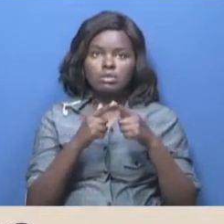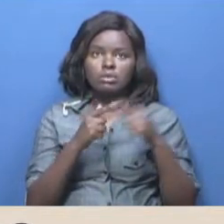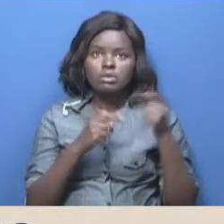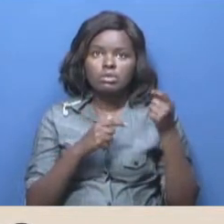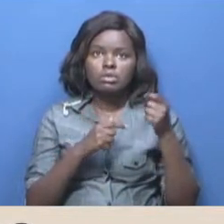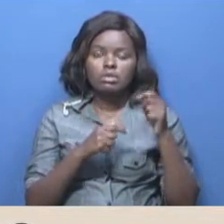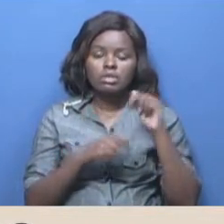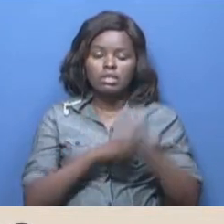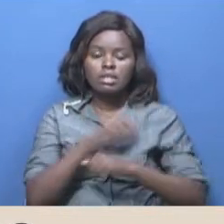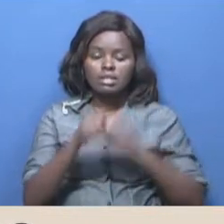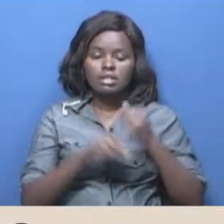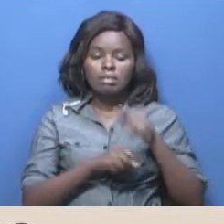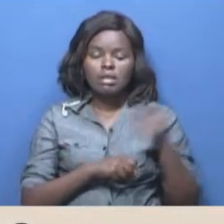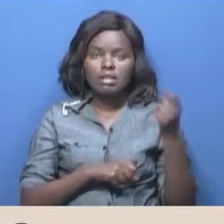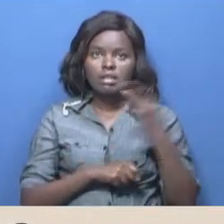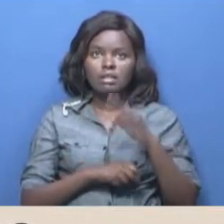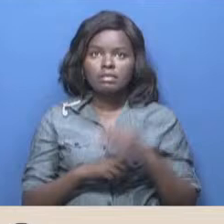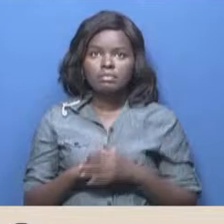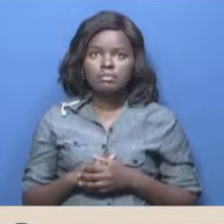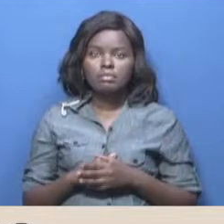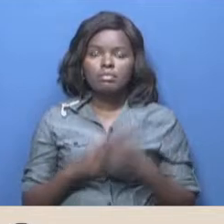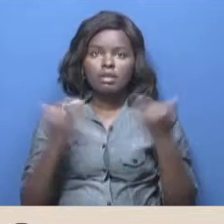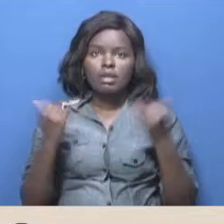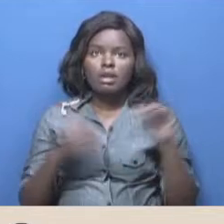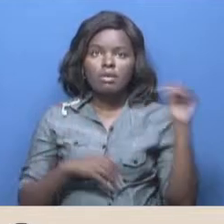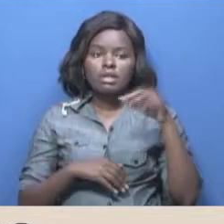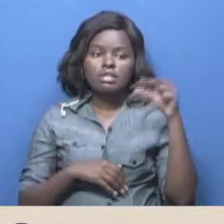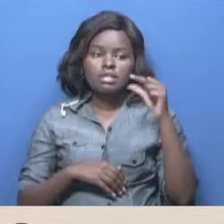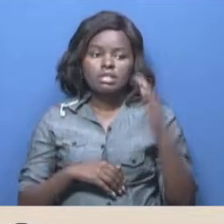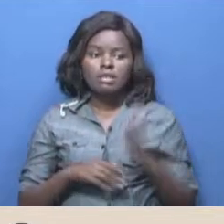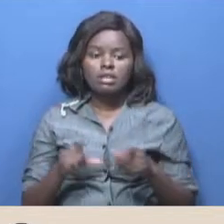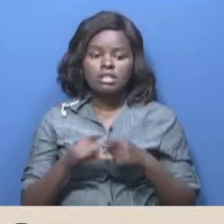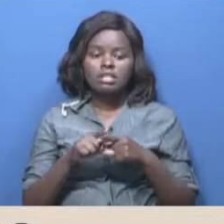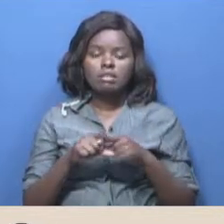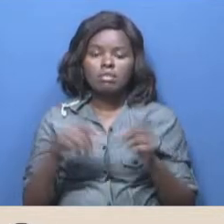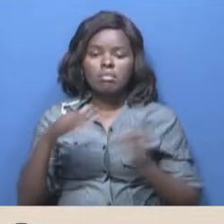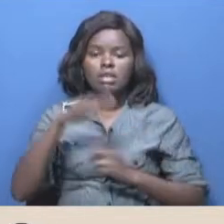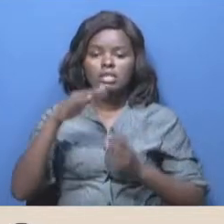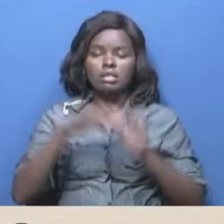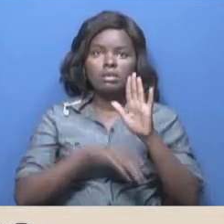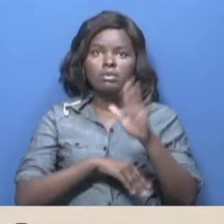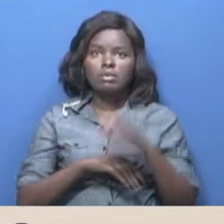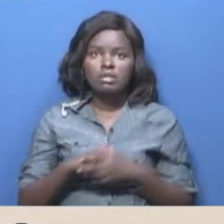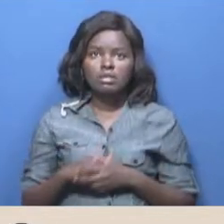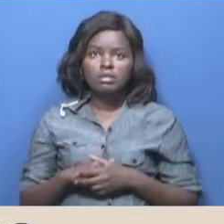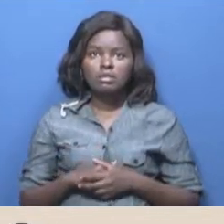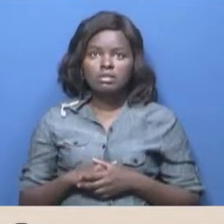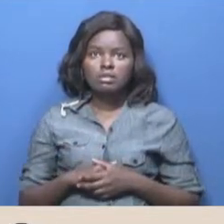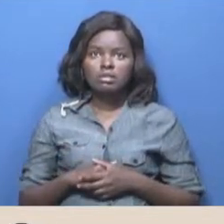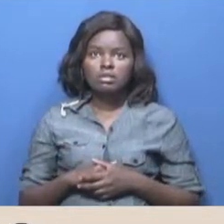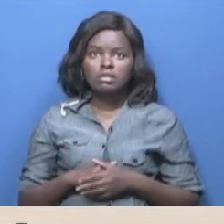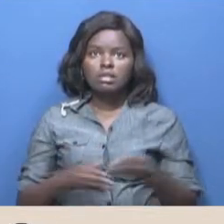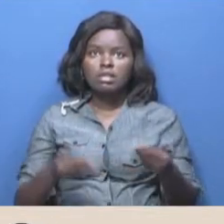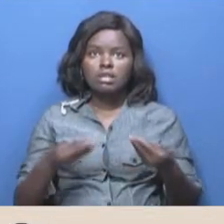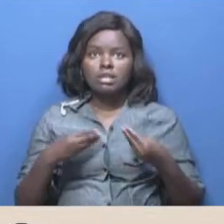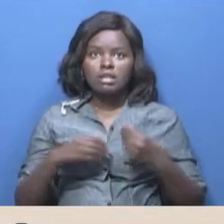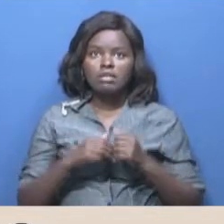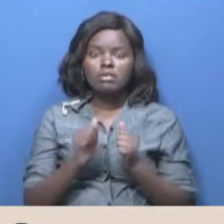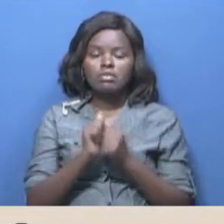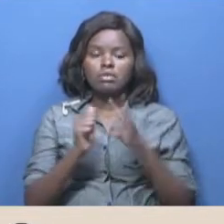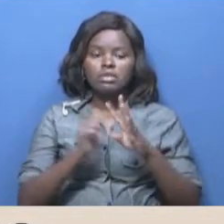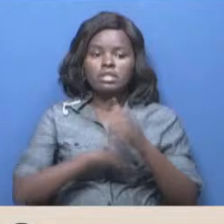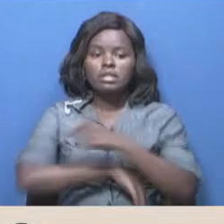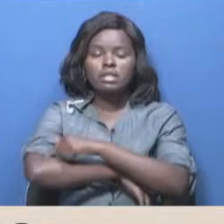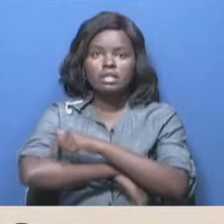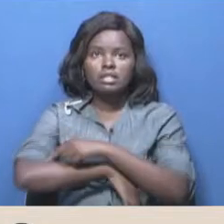2020. 31.4 billion. Sasa tumuuliza gavana pamoja na mawaziri wako, kwa heshima na taadhima, tumekupatia siku 14